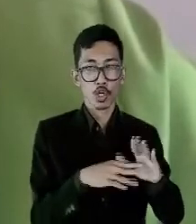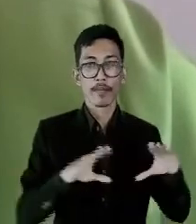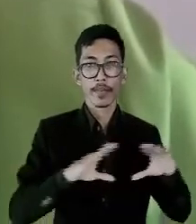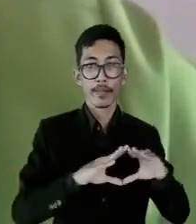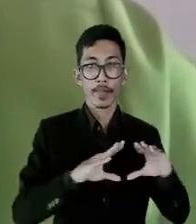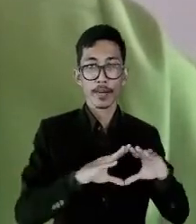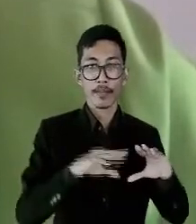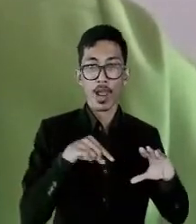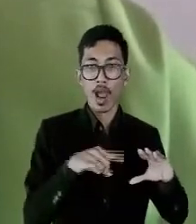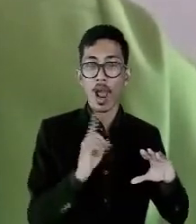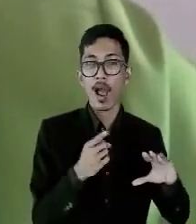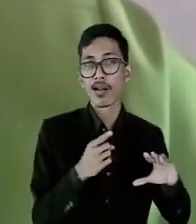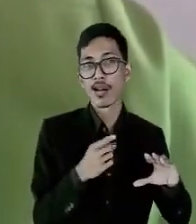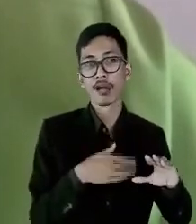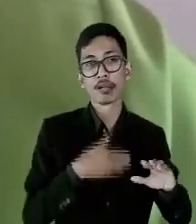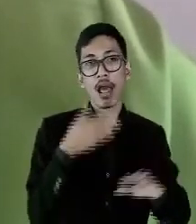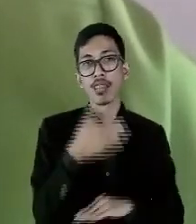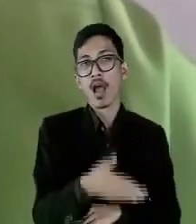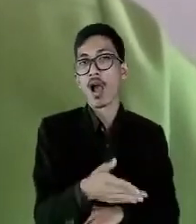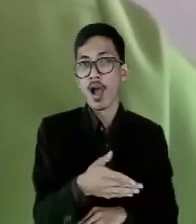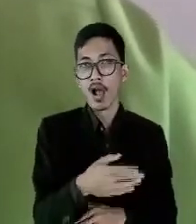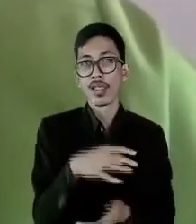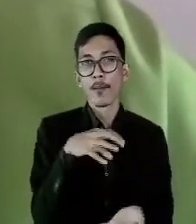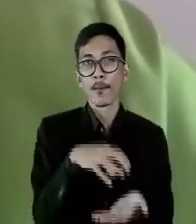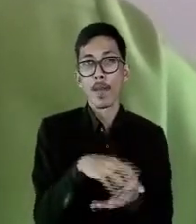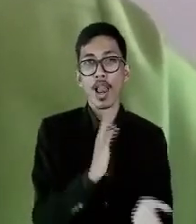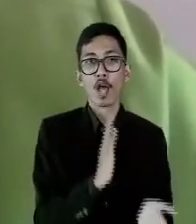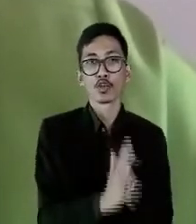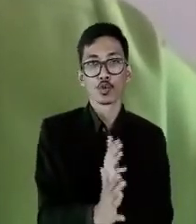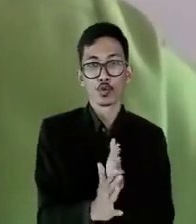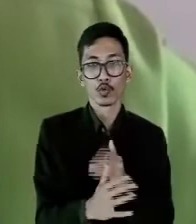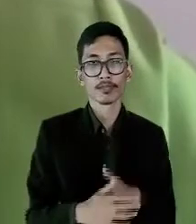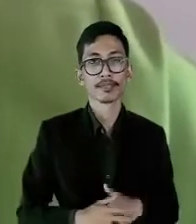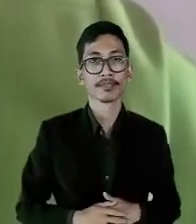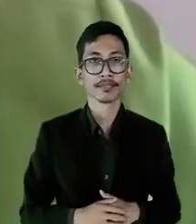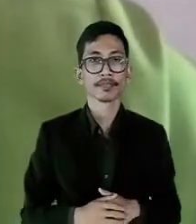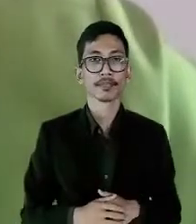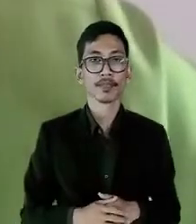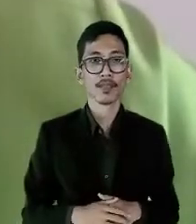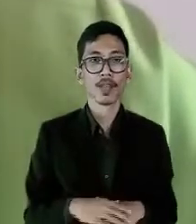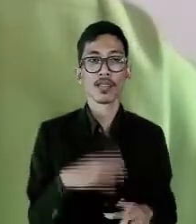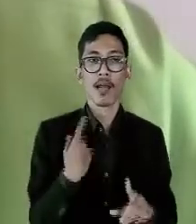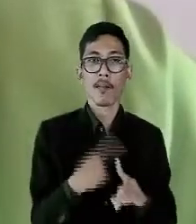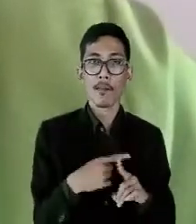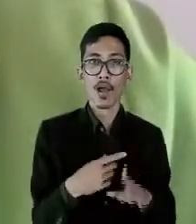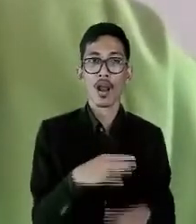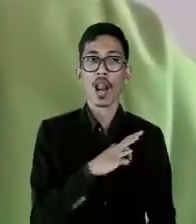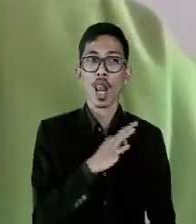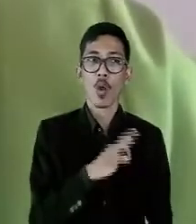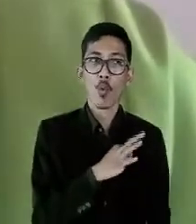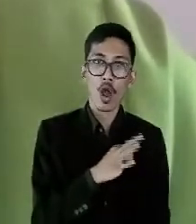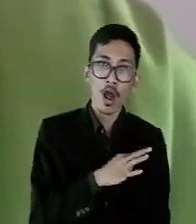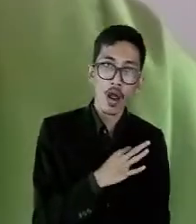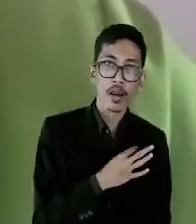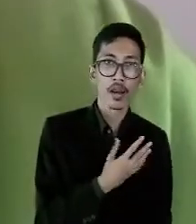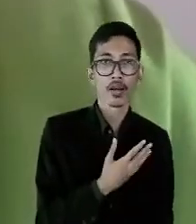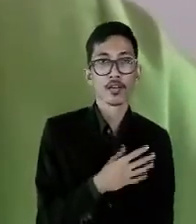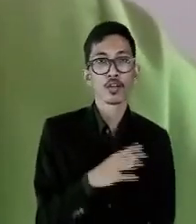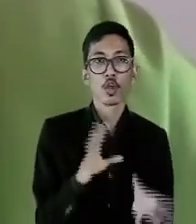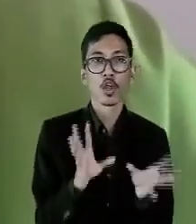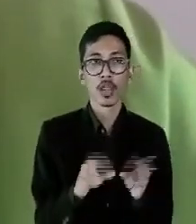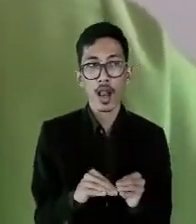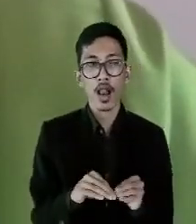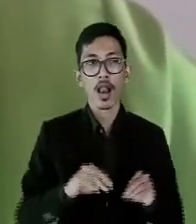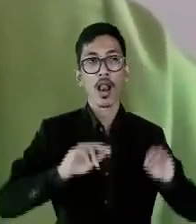dipercaya sebagai wakil kasub Satgas ya dengan didukung relawan yang kurang lebih